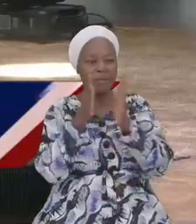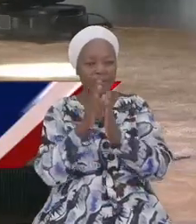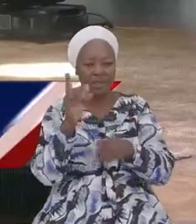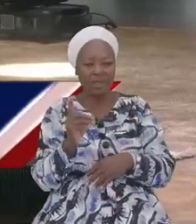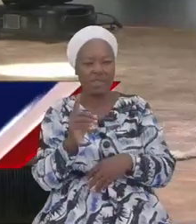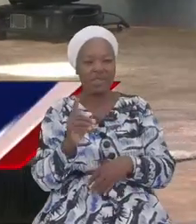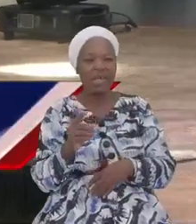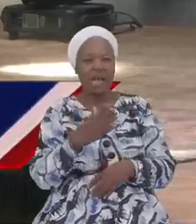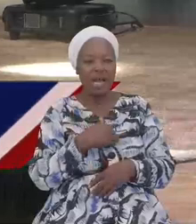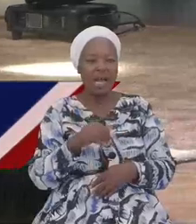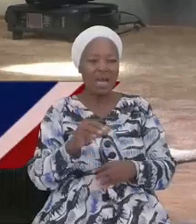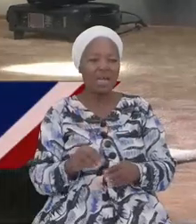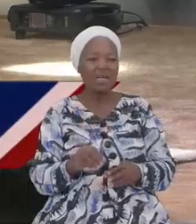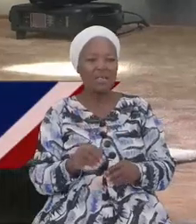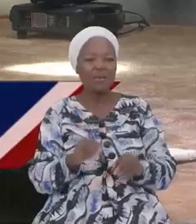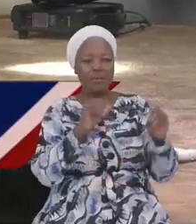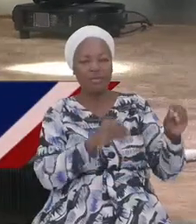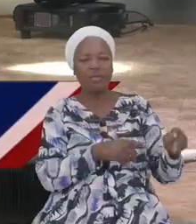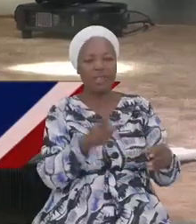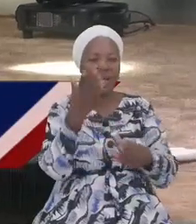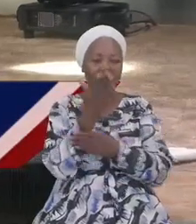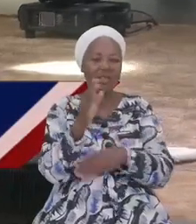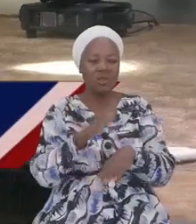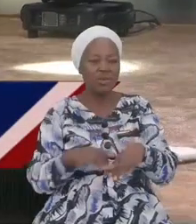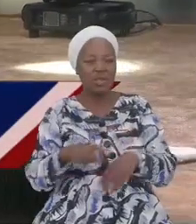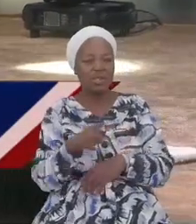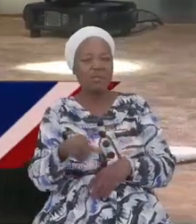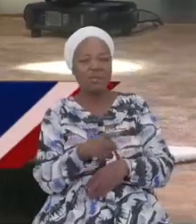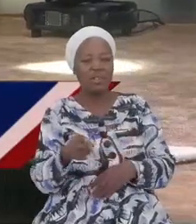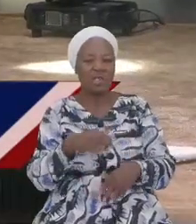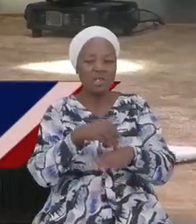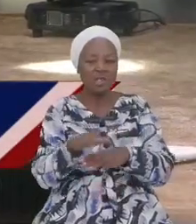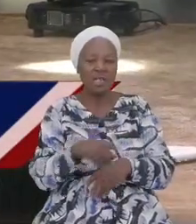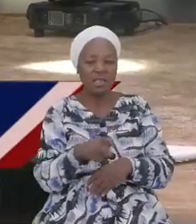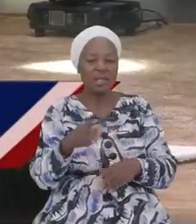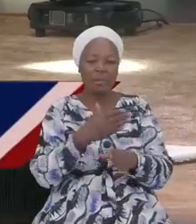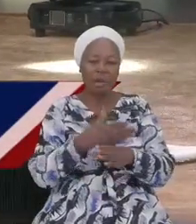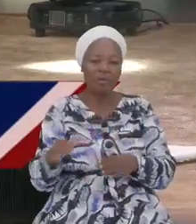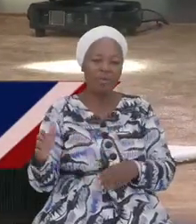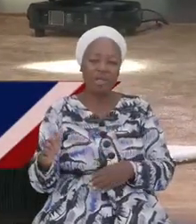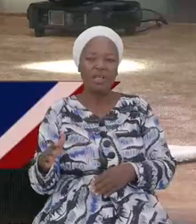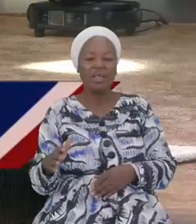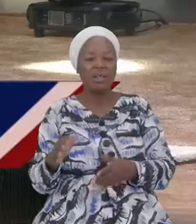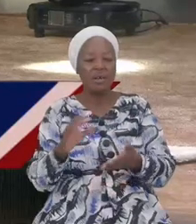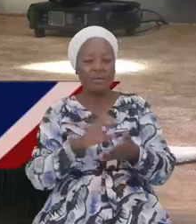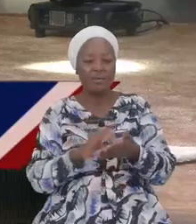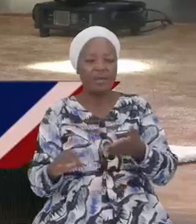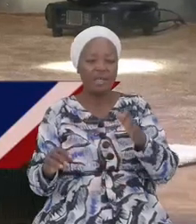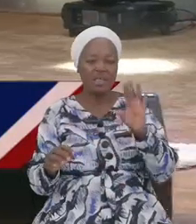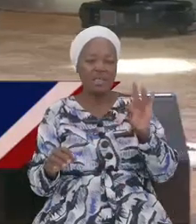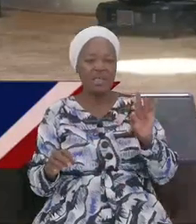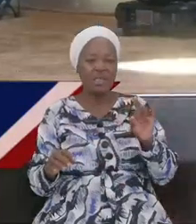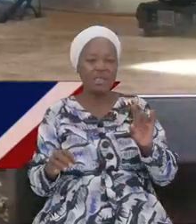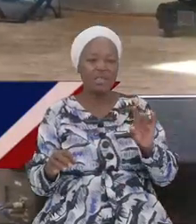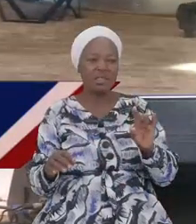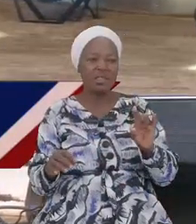prié, ils leur imposaient les mains et les laissèrent partir. Voyez le verset 8. Comme